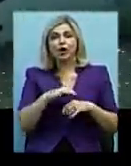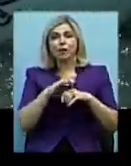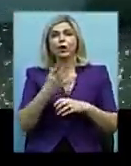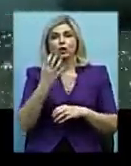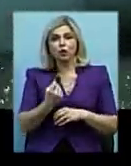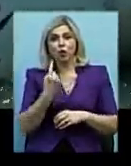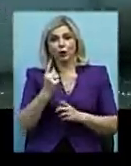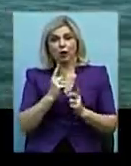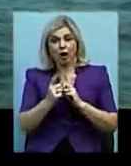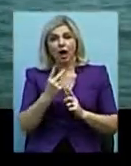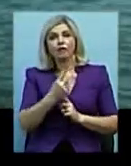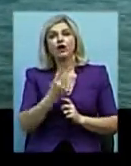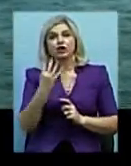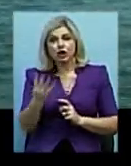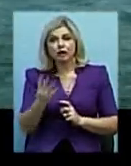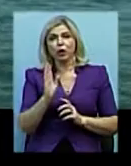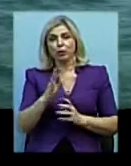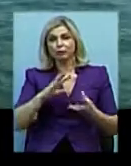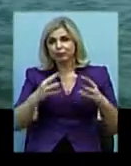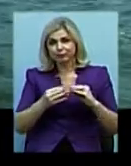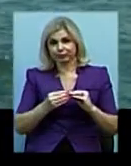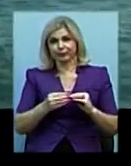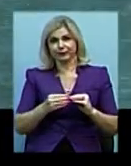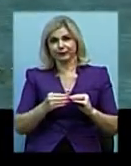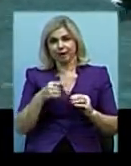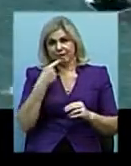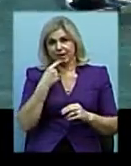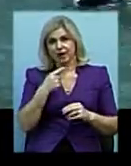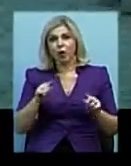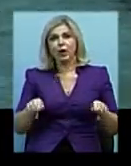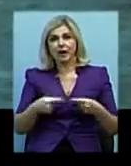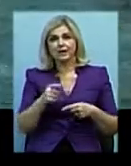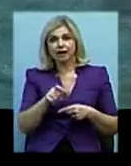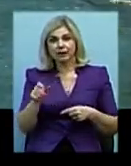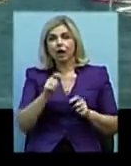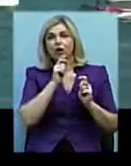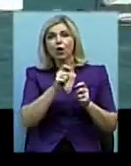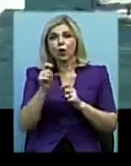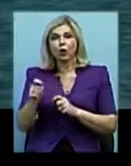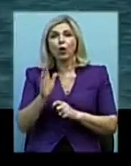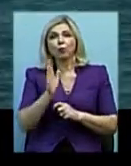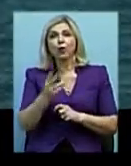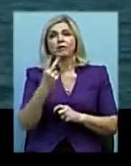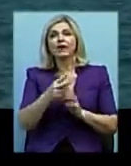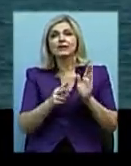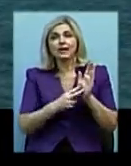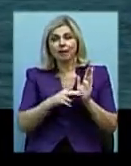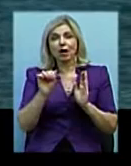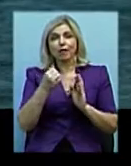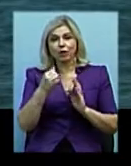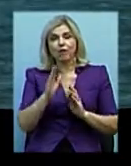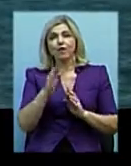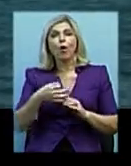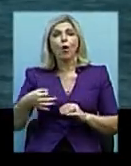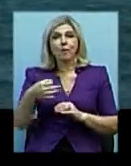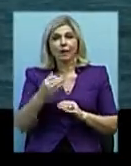гонку, а 24-го підіб'ють підсумки, говорять організатори. Нагороджувати переможців будуть 27 серпня в